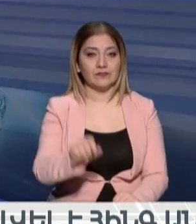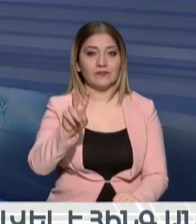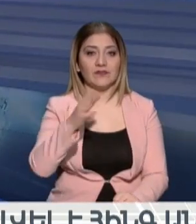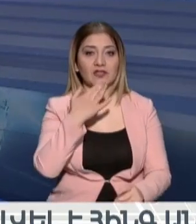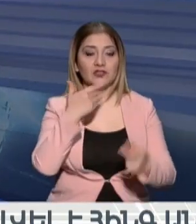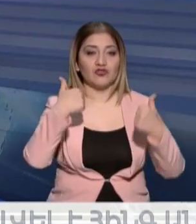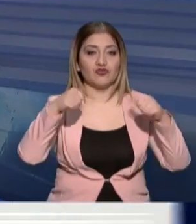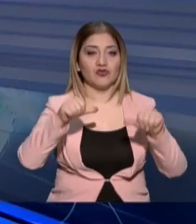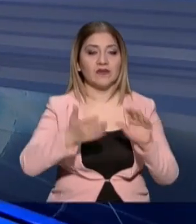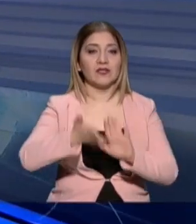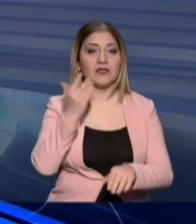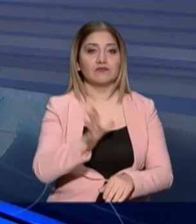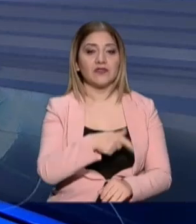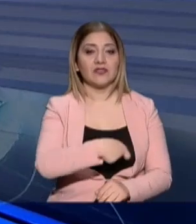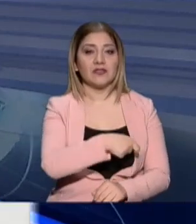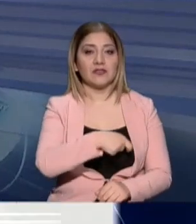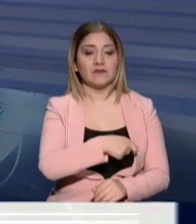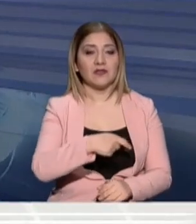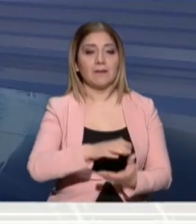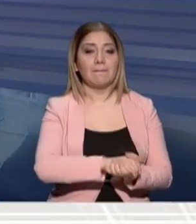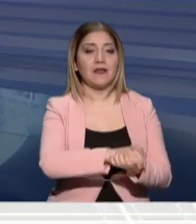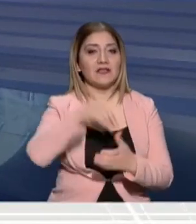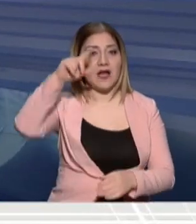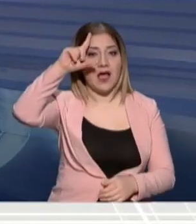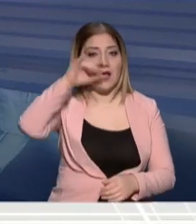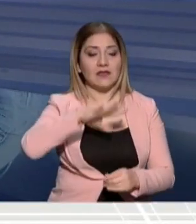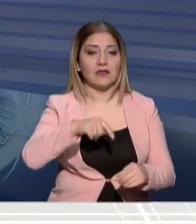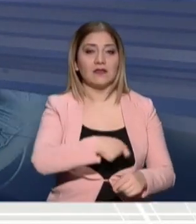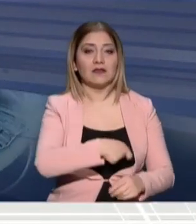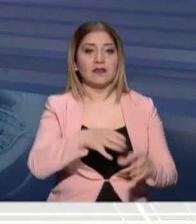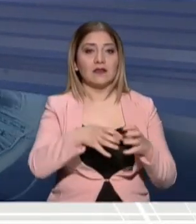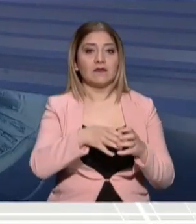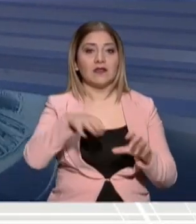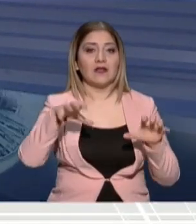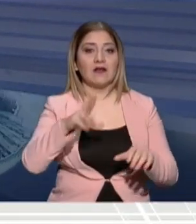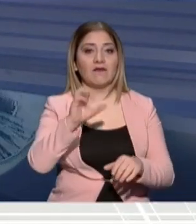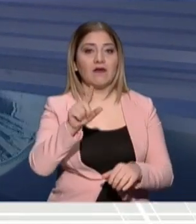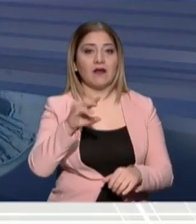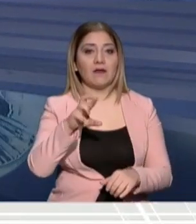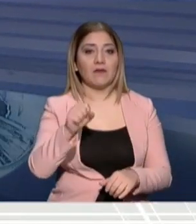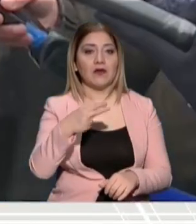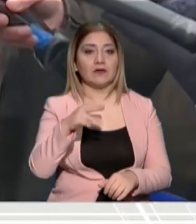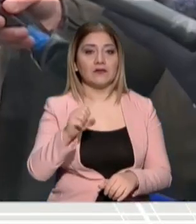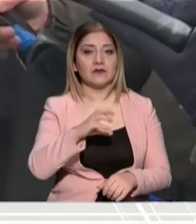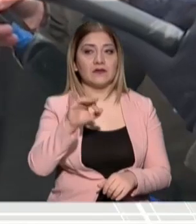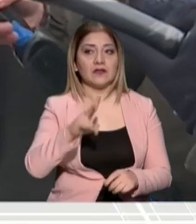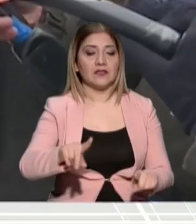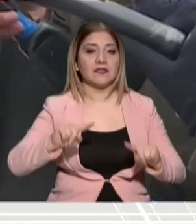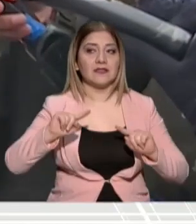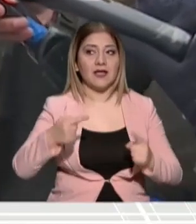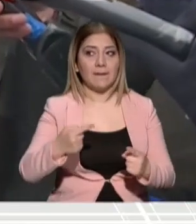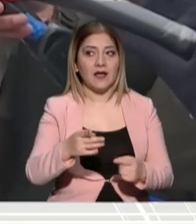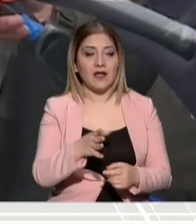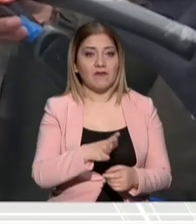Արցախի ազգային ժողովի նախկին պատգամավոր Միացյալ Հայաստան կուսակցության նախագահ Վահան Բադասյանը ձերբակալվել է ազգային անվտանգության ծառայությունից,